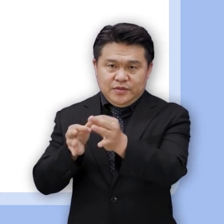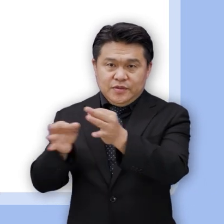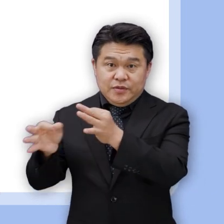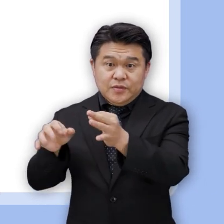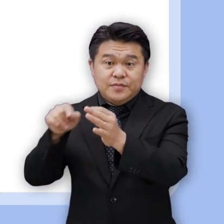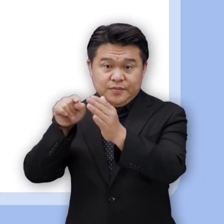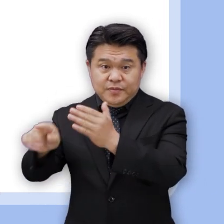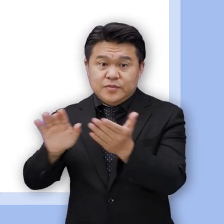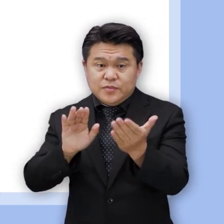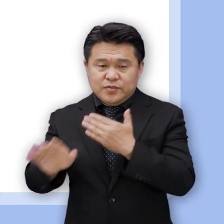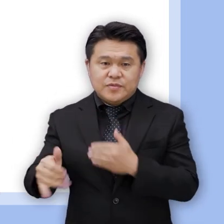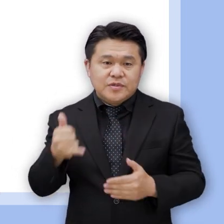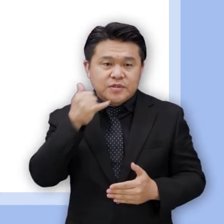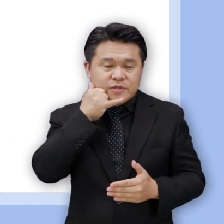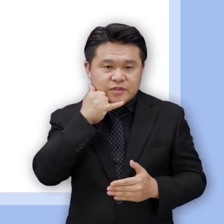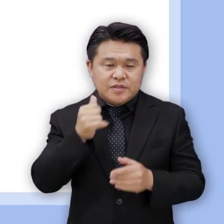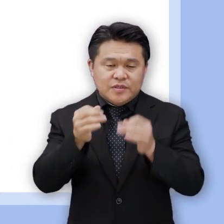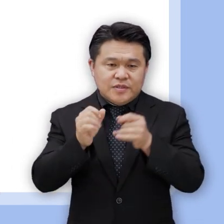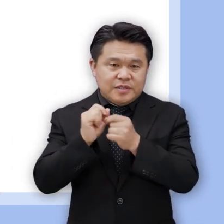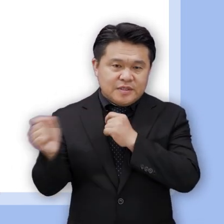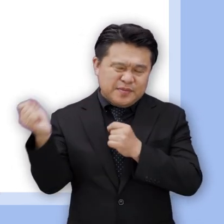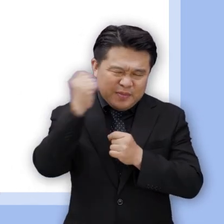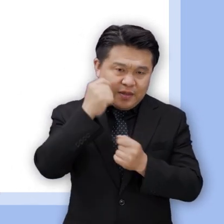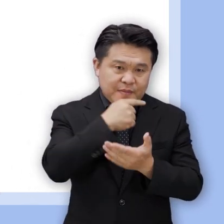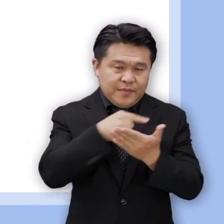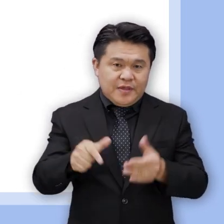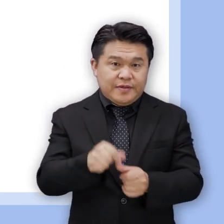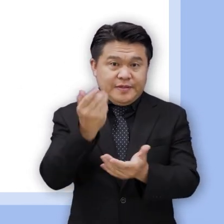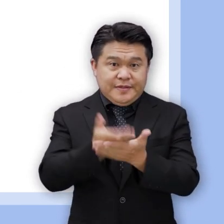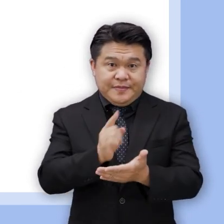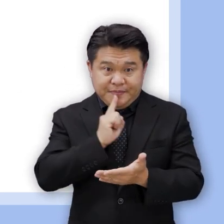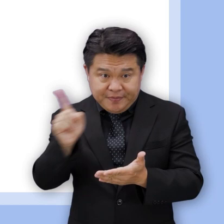방문해 전화금융 사기로 인한 피해 구제를 신청합니다.